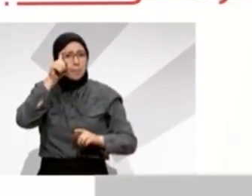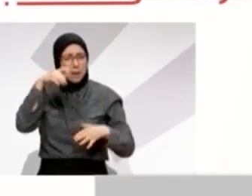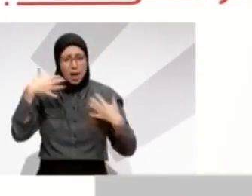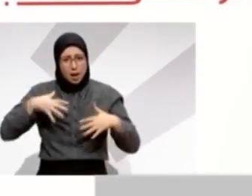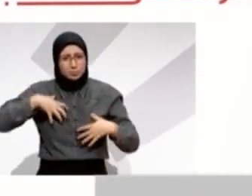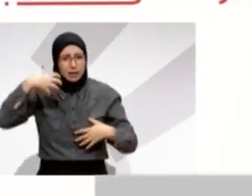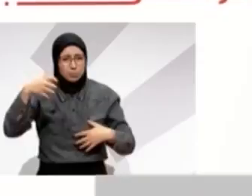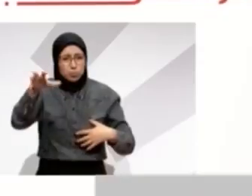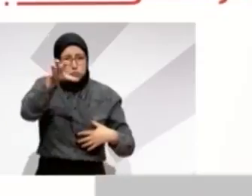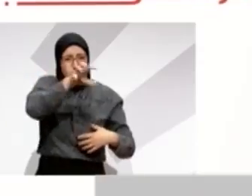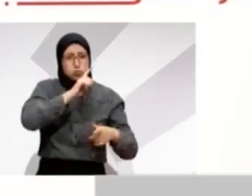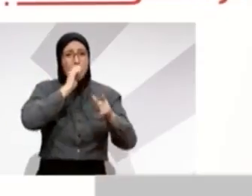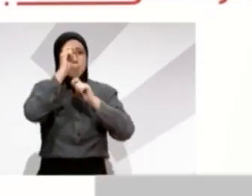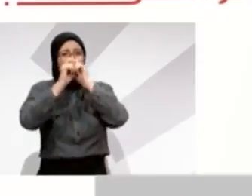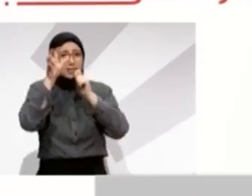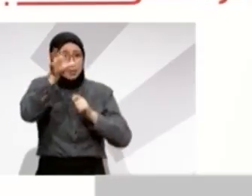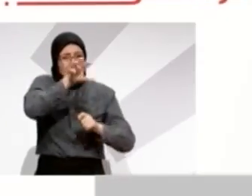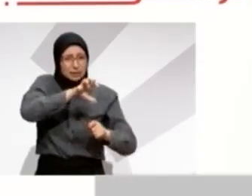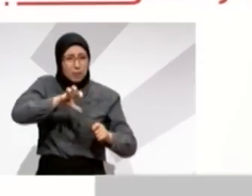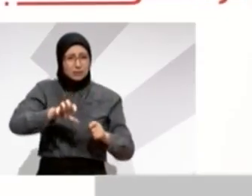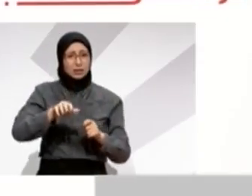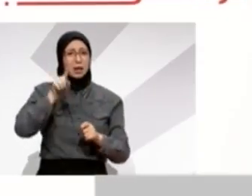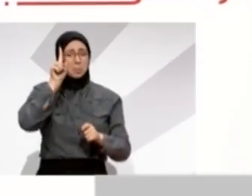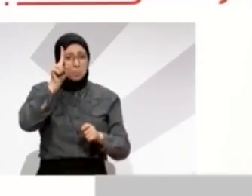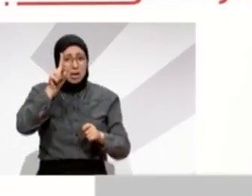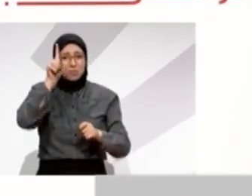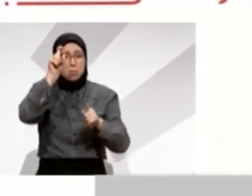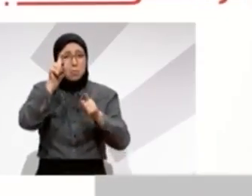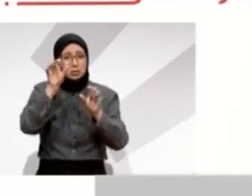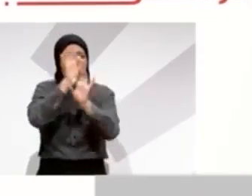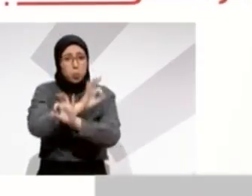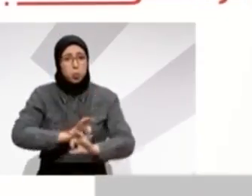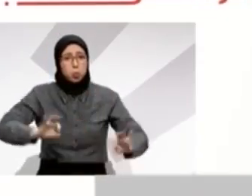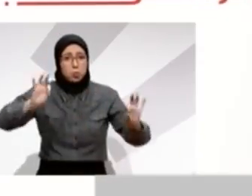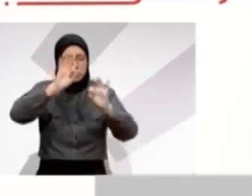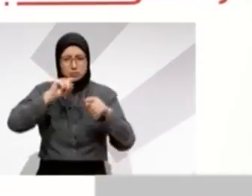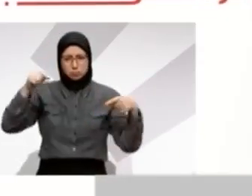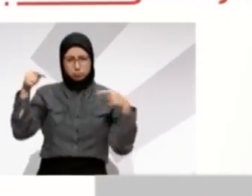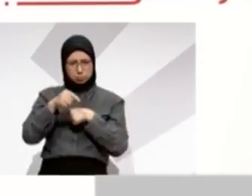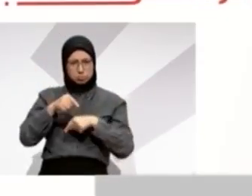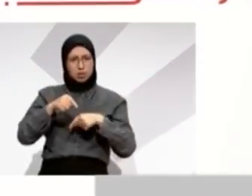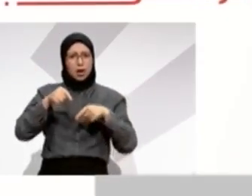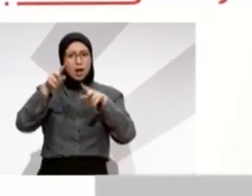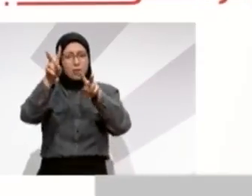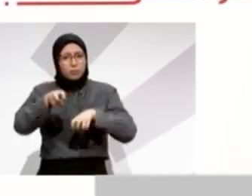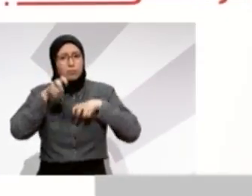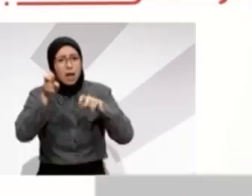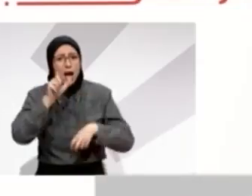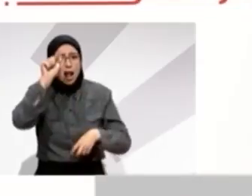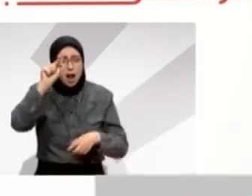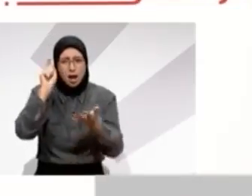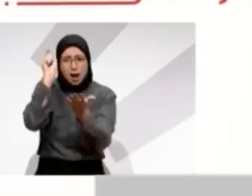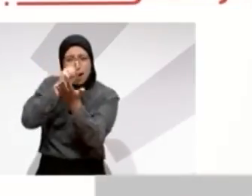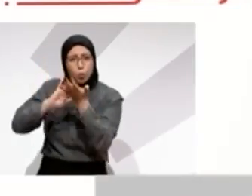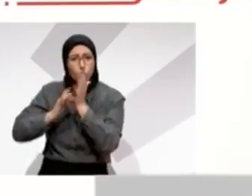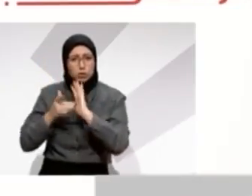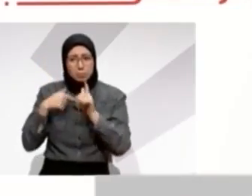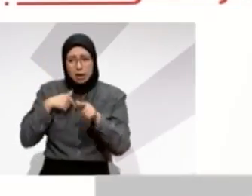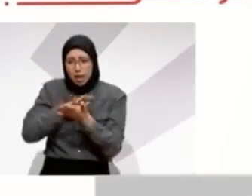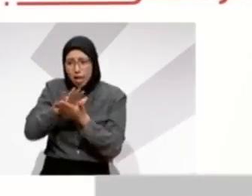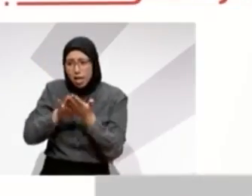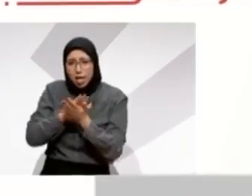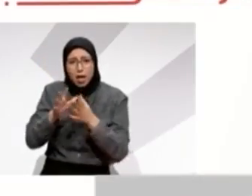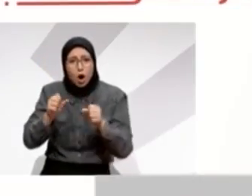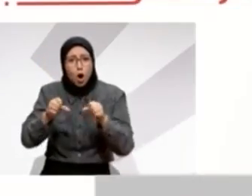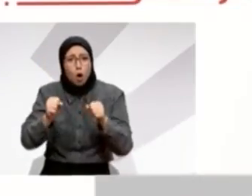الهجومي لكن للاسف مازالت فيها مناطق اعطانا الفلاح او الجمعه الشعير لكن الوقت العوجه على شكرا